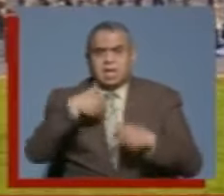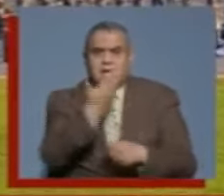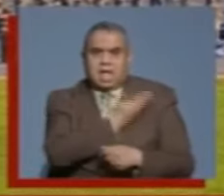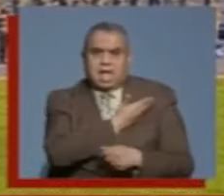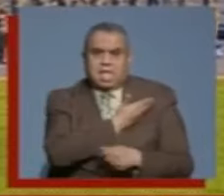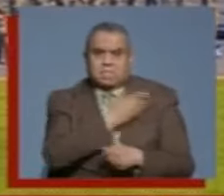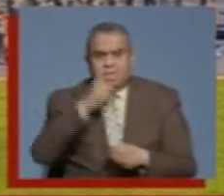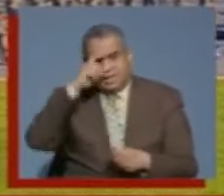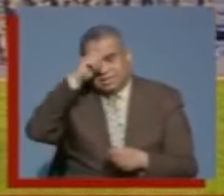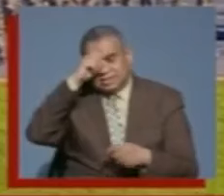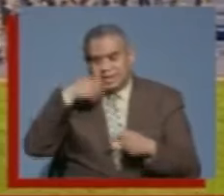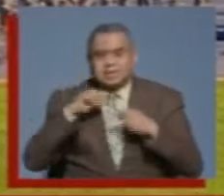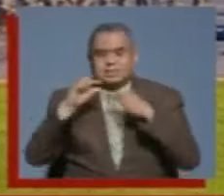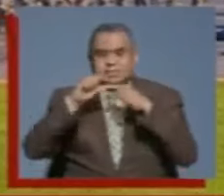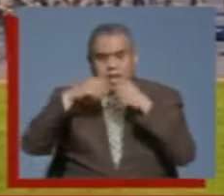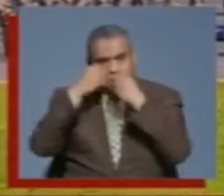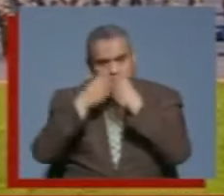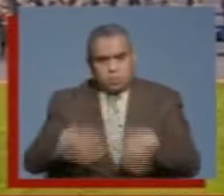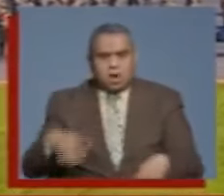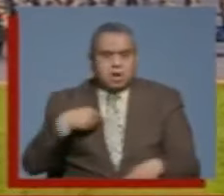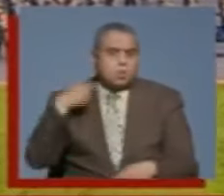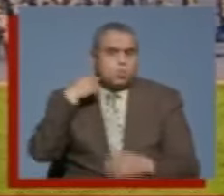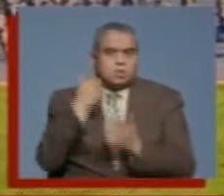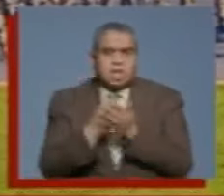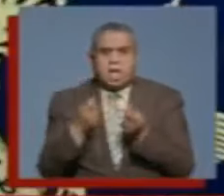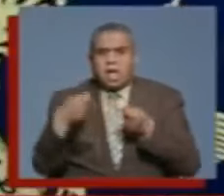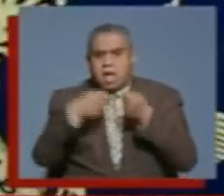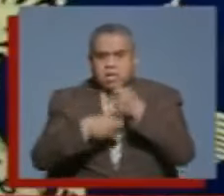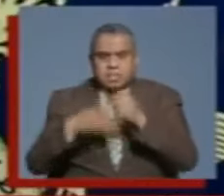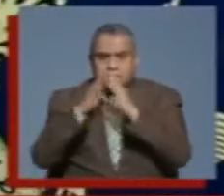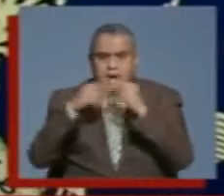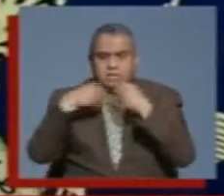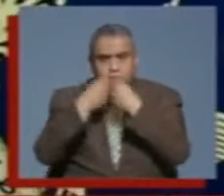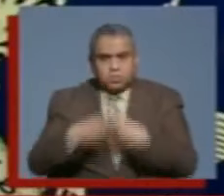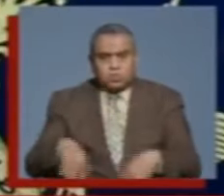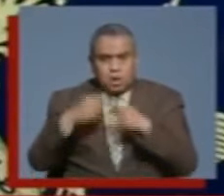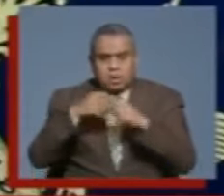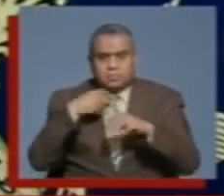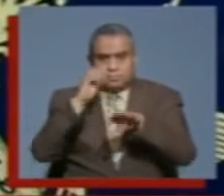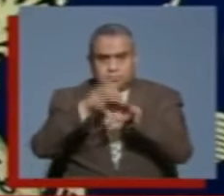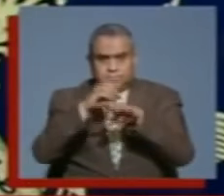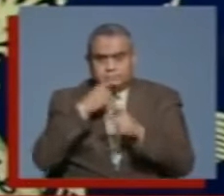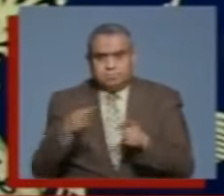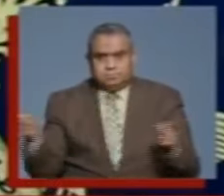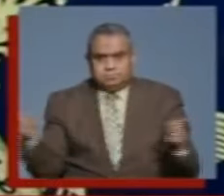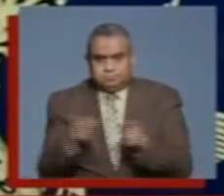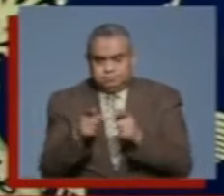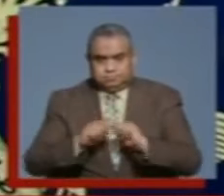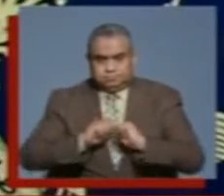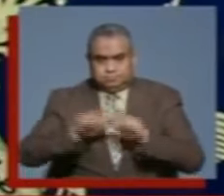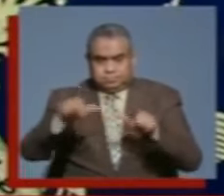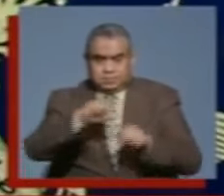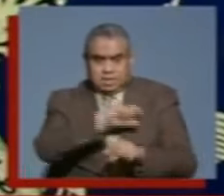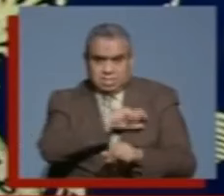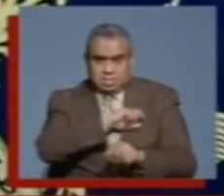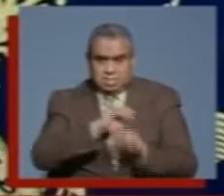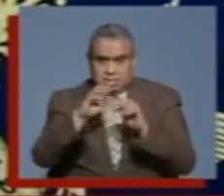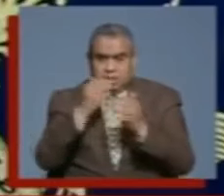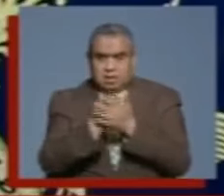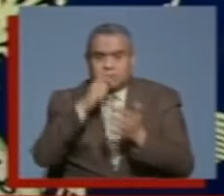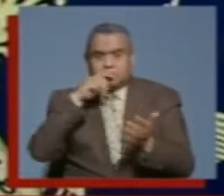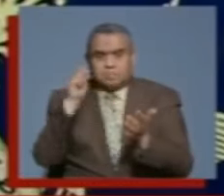سلبي كبير على الاقتصاد في مصر. لكن اقدر اقول لكم باختصار شديد ان الاجراءات اللي تم اتخاذها